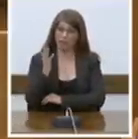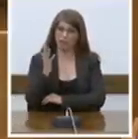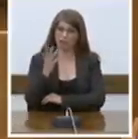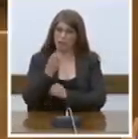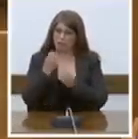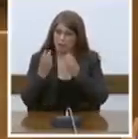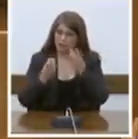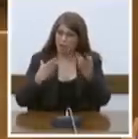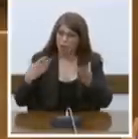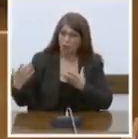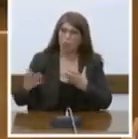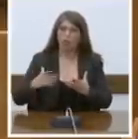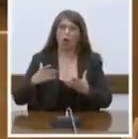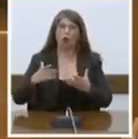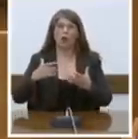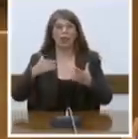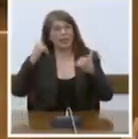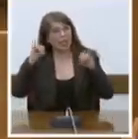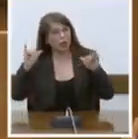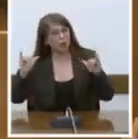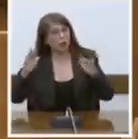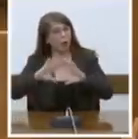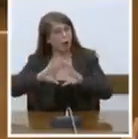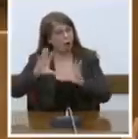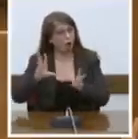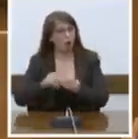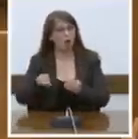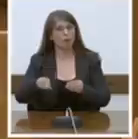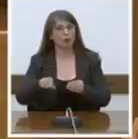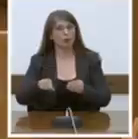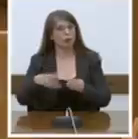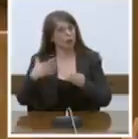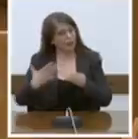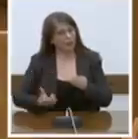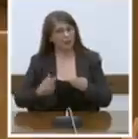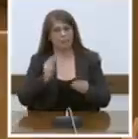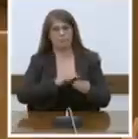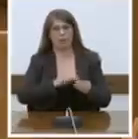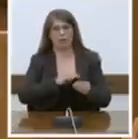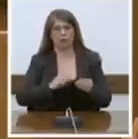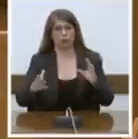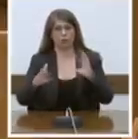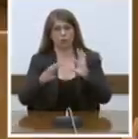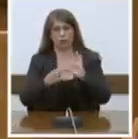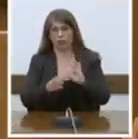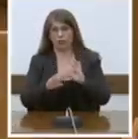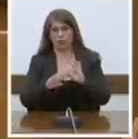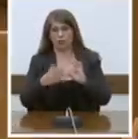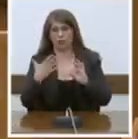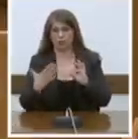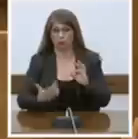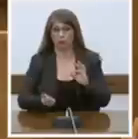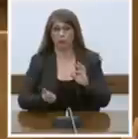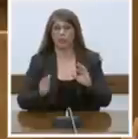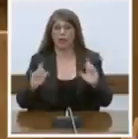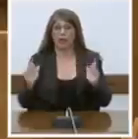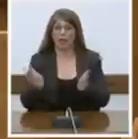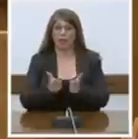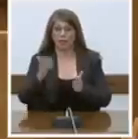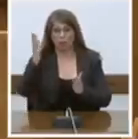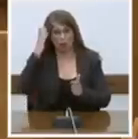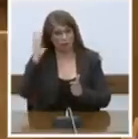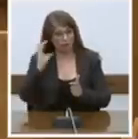φυσικό περιβάλλον που αποτελεί περιουσία μας, τους δρυμούς που αποτελούν εθνικό